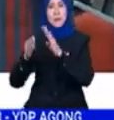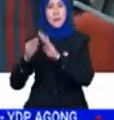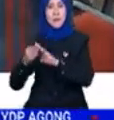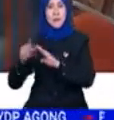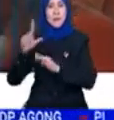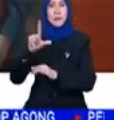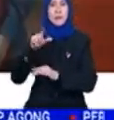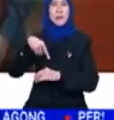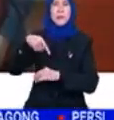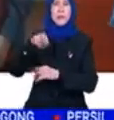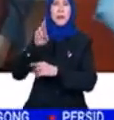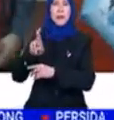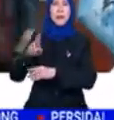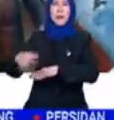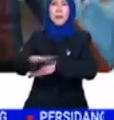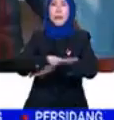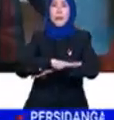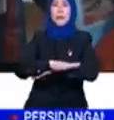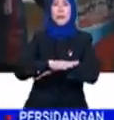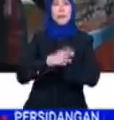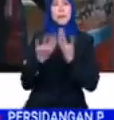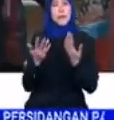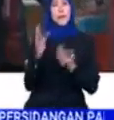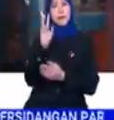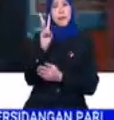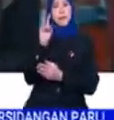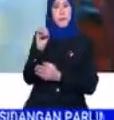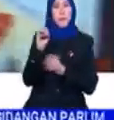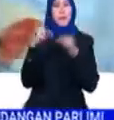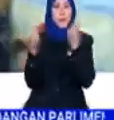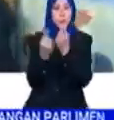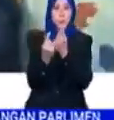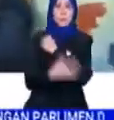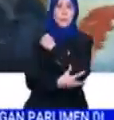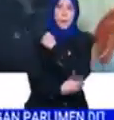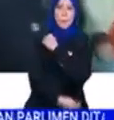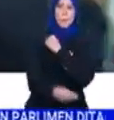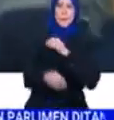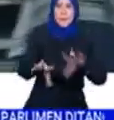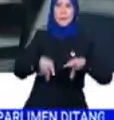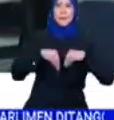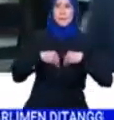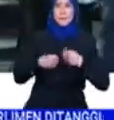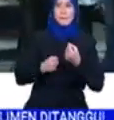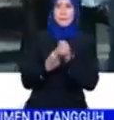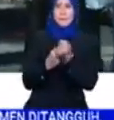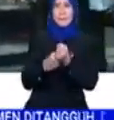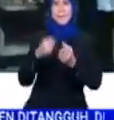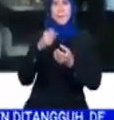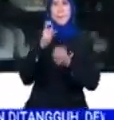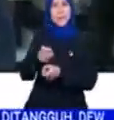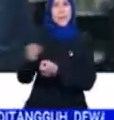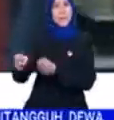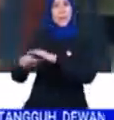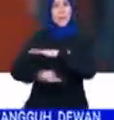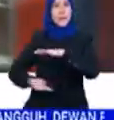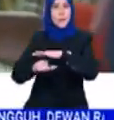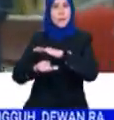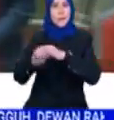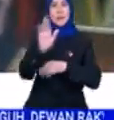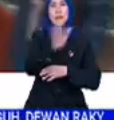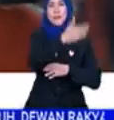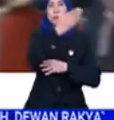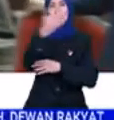pantai dipiar pantai seramai 60 golongan astaf menerima sumbangan karangan asas dan jalur Gemilang